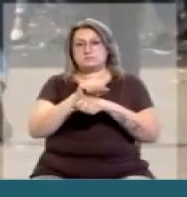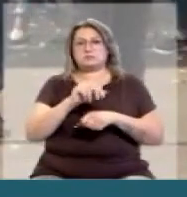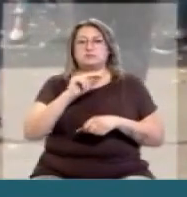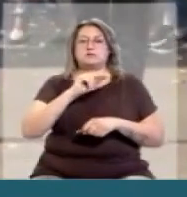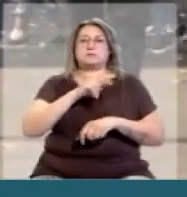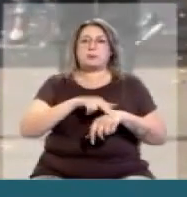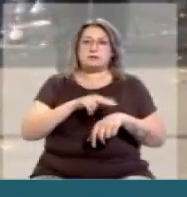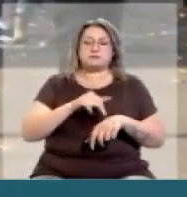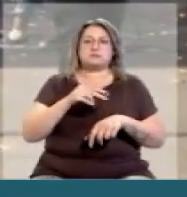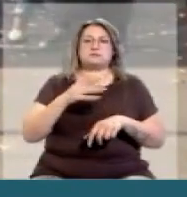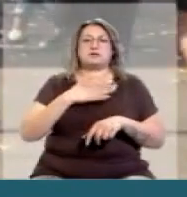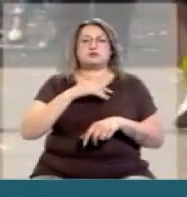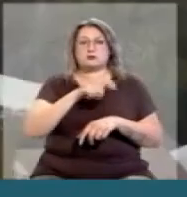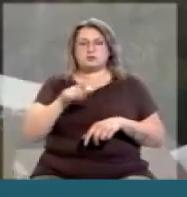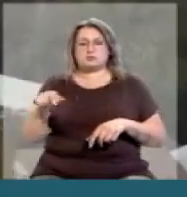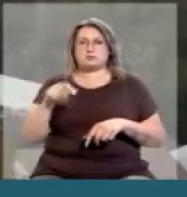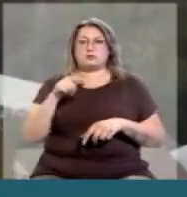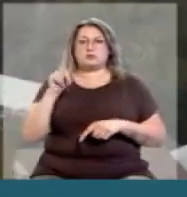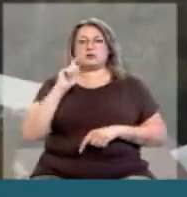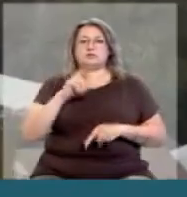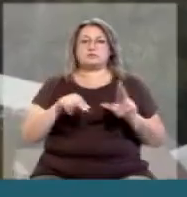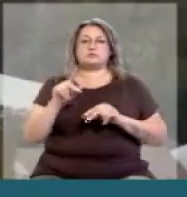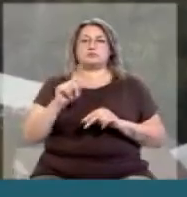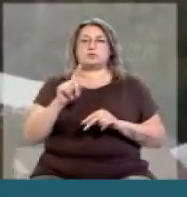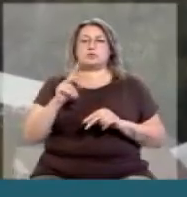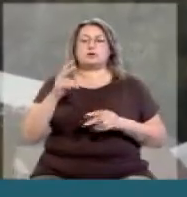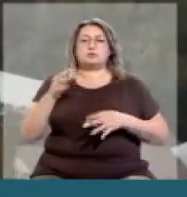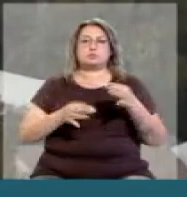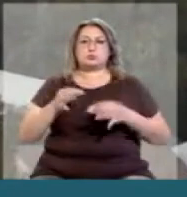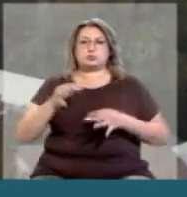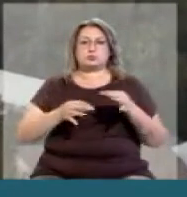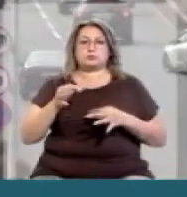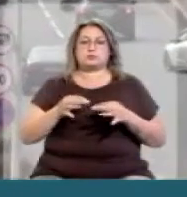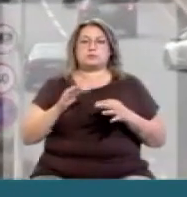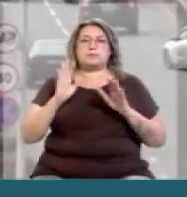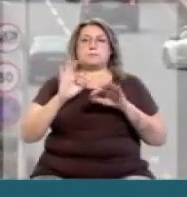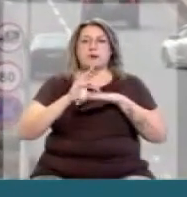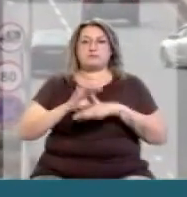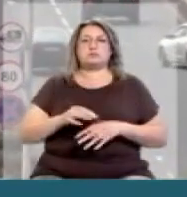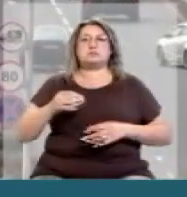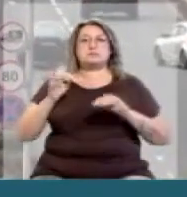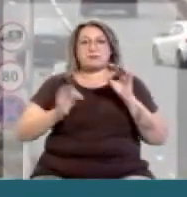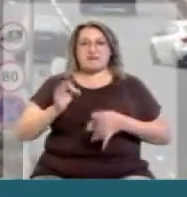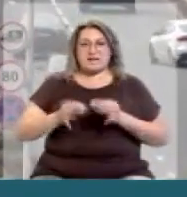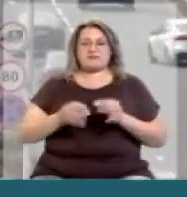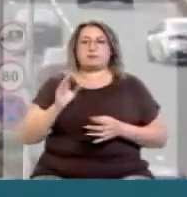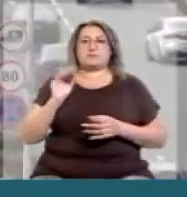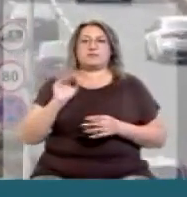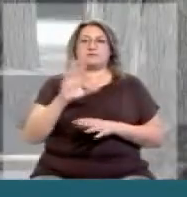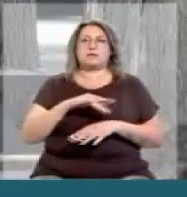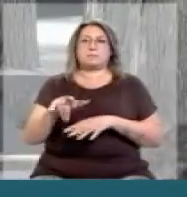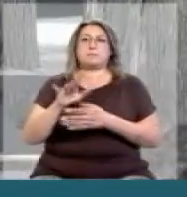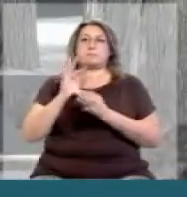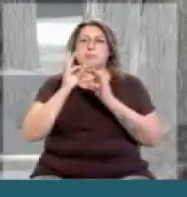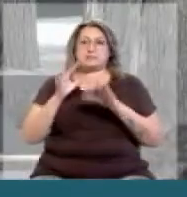өз азаматтарымыз. Олар сот әділ өтеді деп қана емес, қоғам кешірімді болады деп үміттеніп отыр. Заң бұзғандарды бірқатар кінәсін